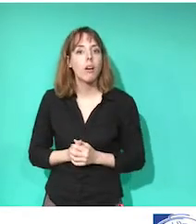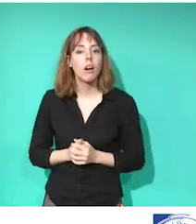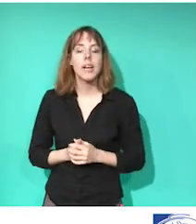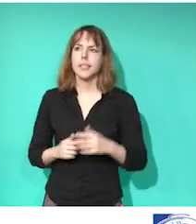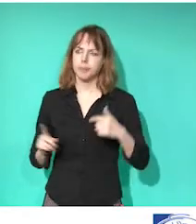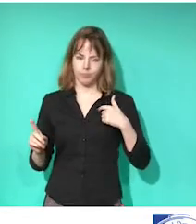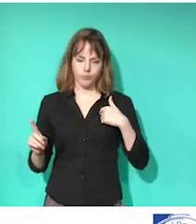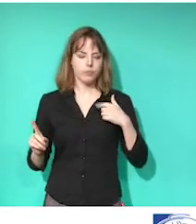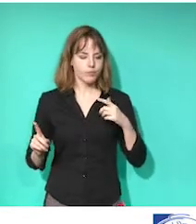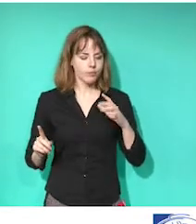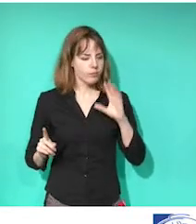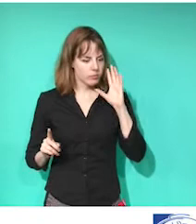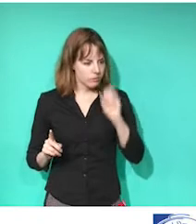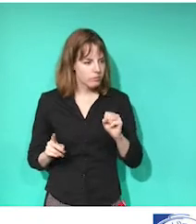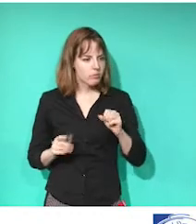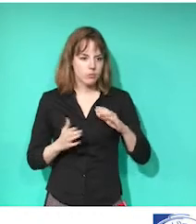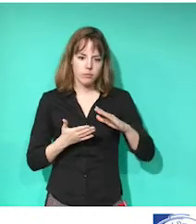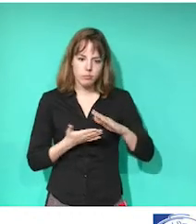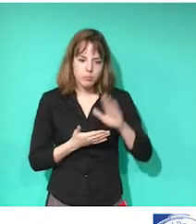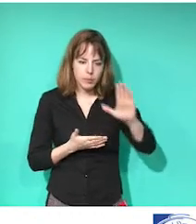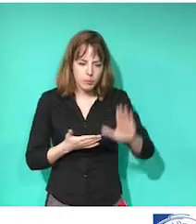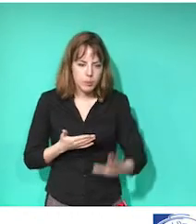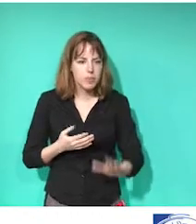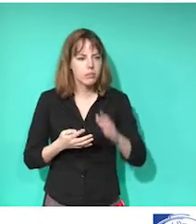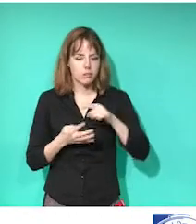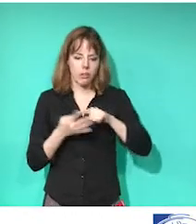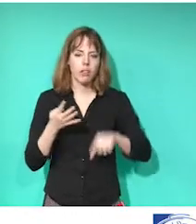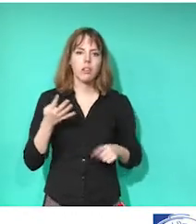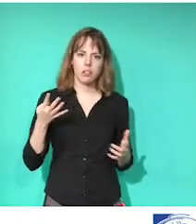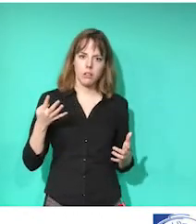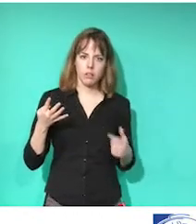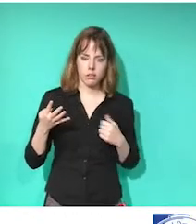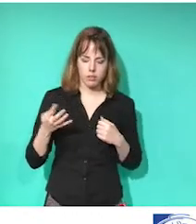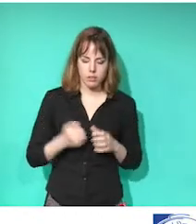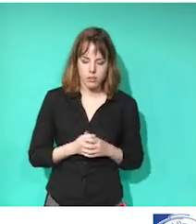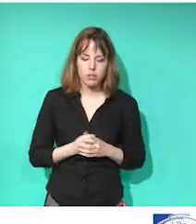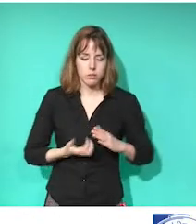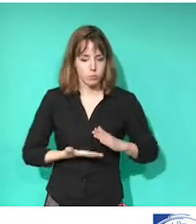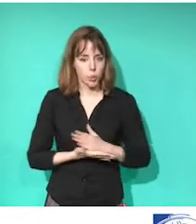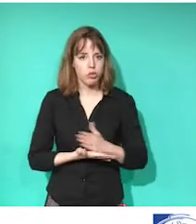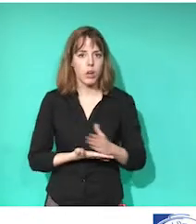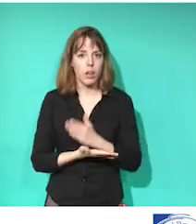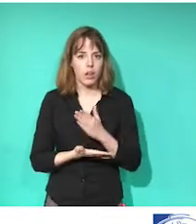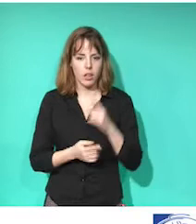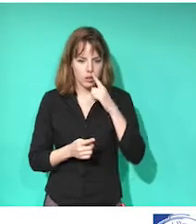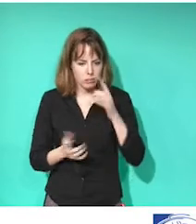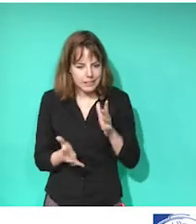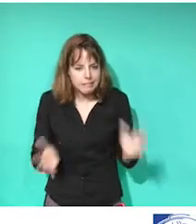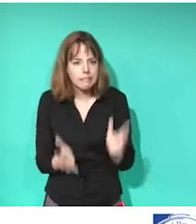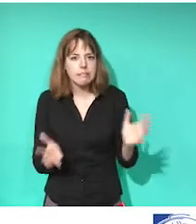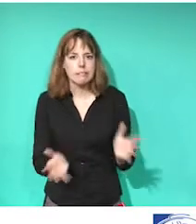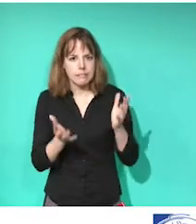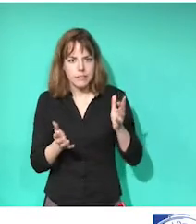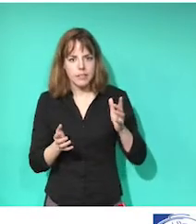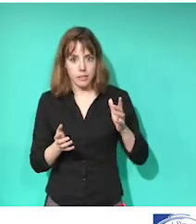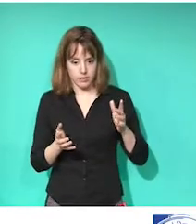repérer peut-être 4 types de projets dans toute cette plateforme. Alors, il y a premièrement les projets qui poussent vers le haut, c'est-à-dire